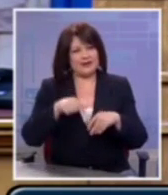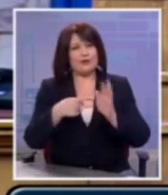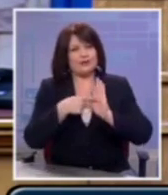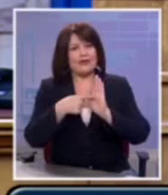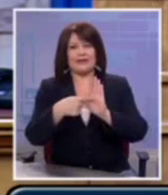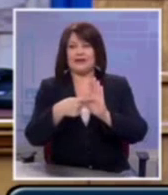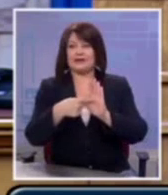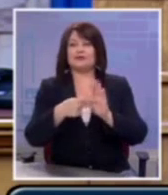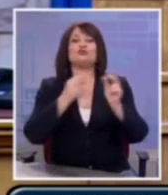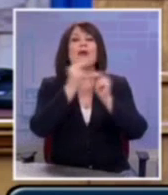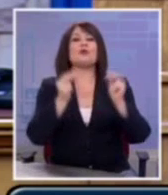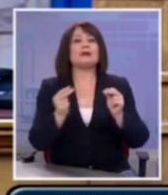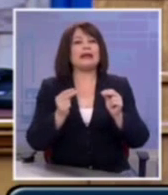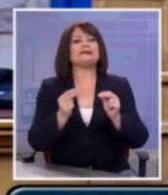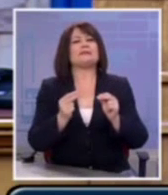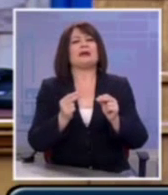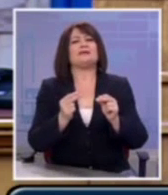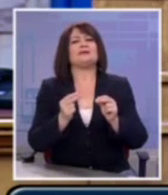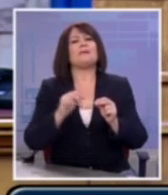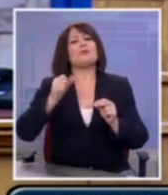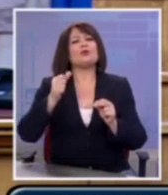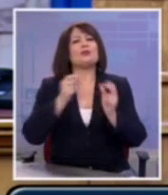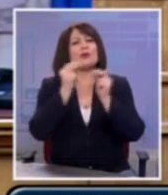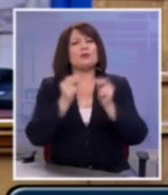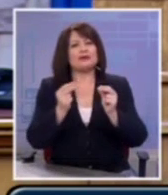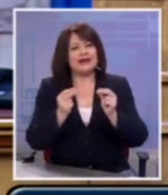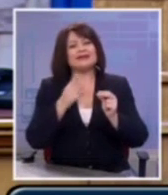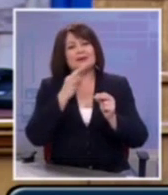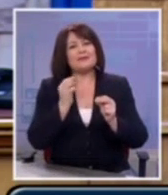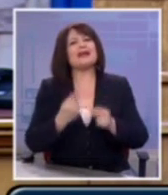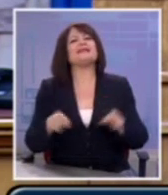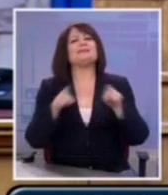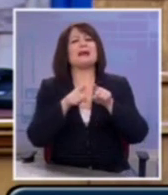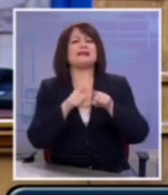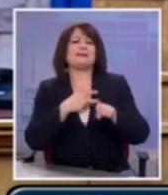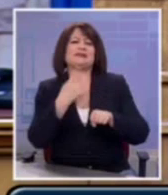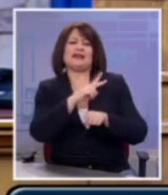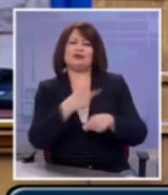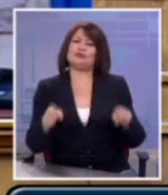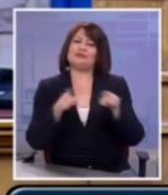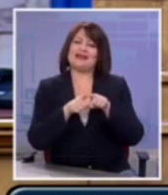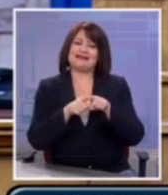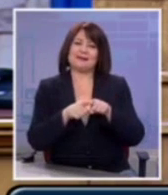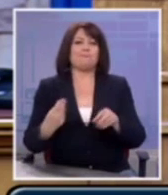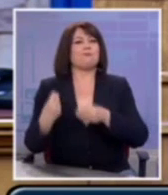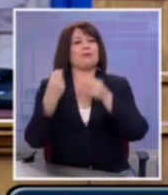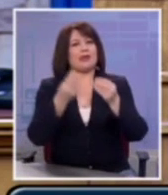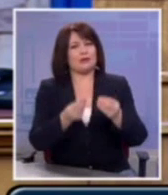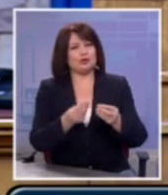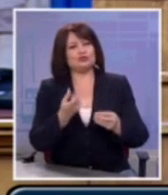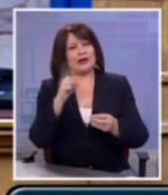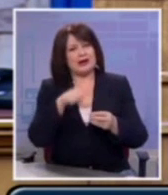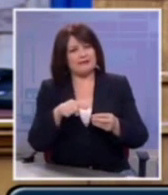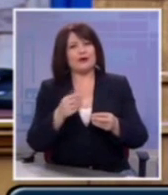των πορισμάτων της Επιτροπής, θα είστε ψυχή μαζί μας και θα σας παραδώσουμε